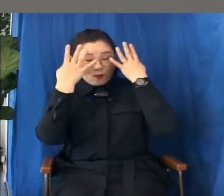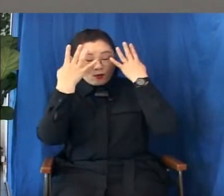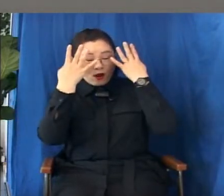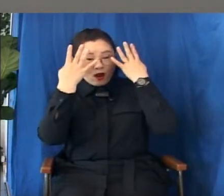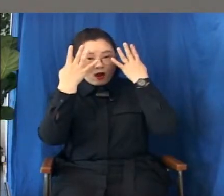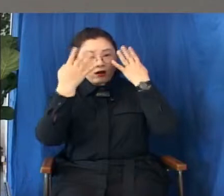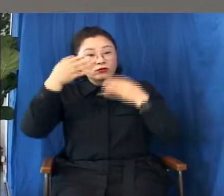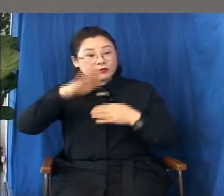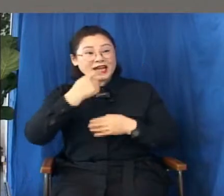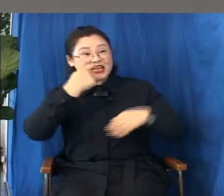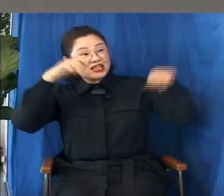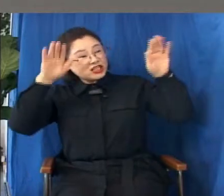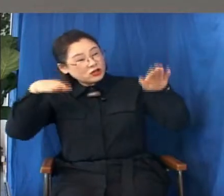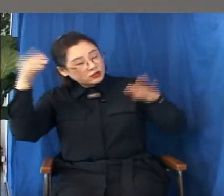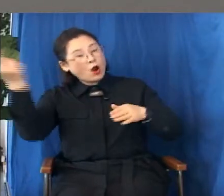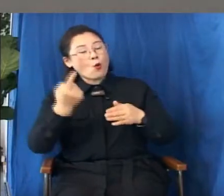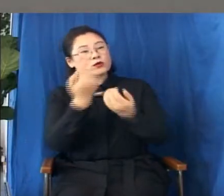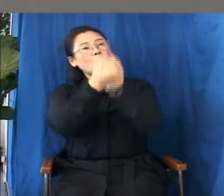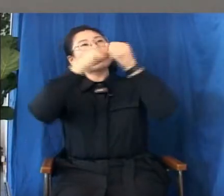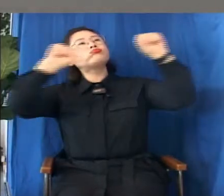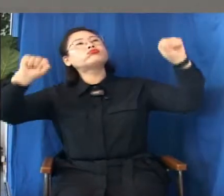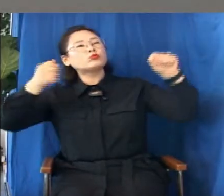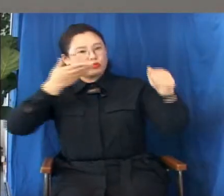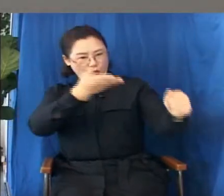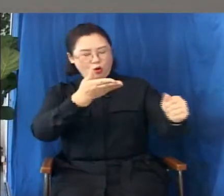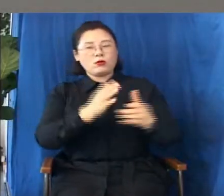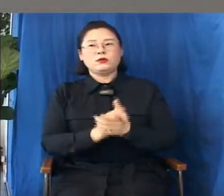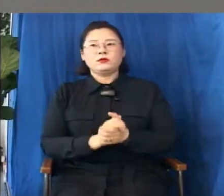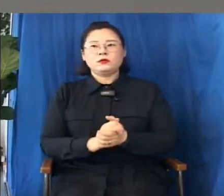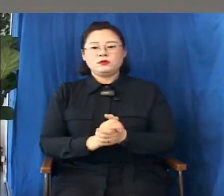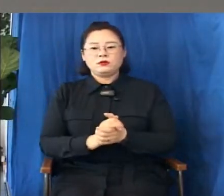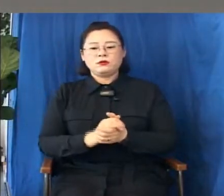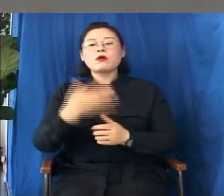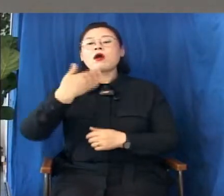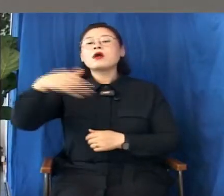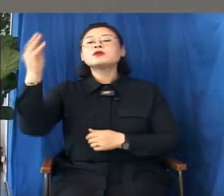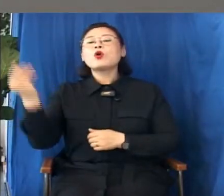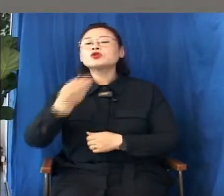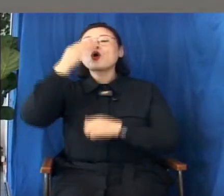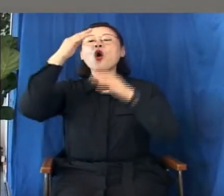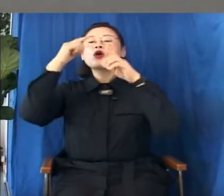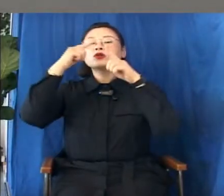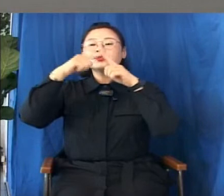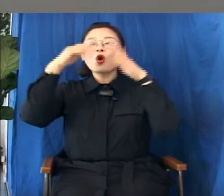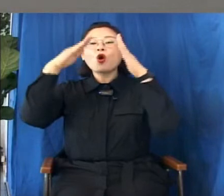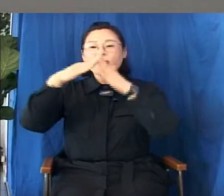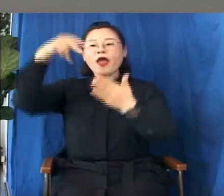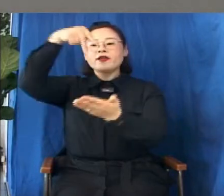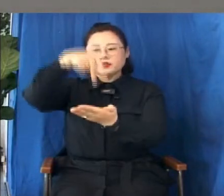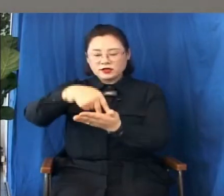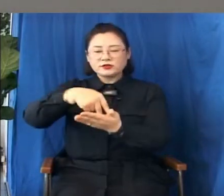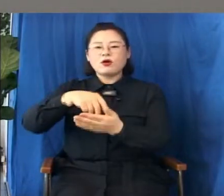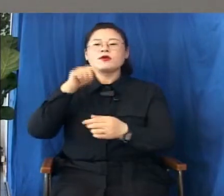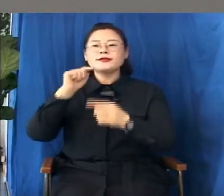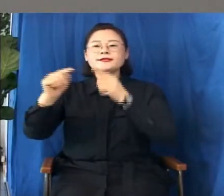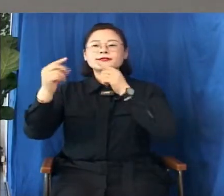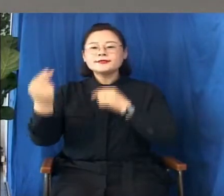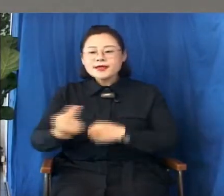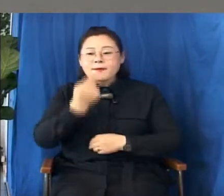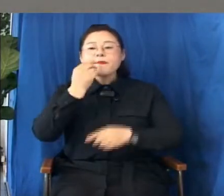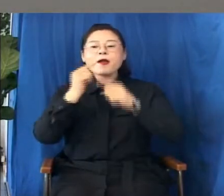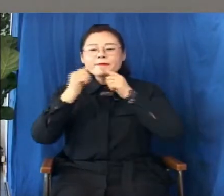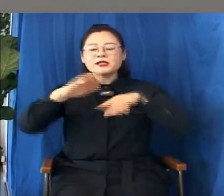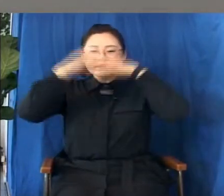와서 그들을 풀어줘요. 풀어주면서 뭐라고 하죠? 가서 성전에 서서 이 생명의 말씀을